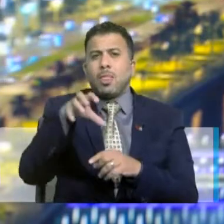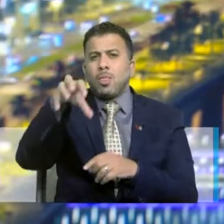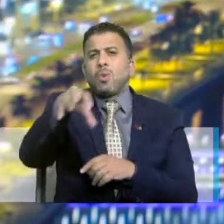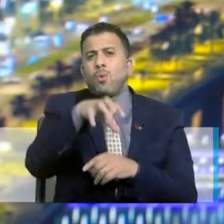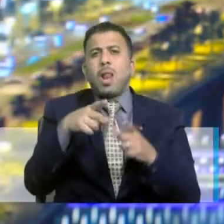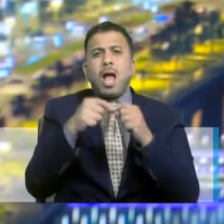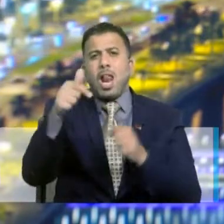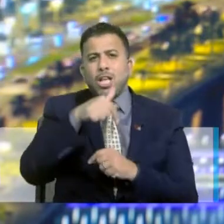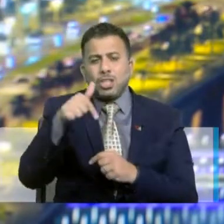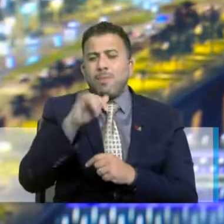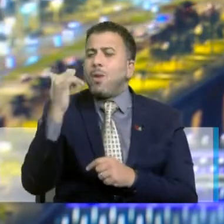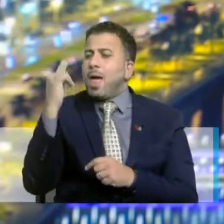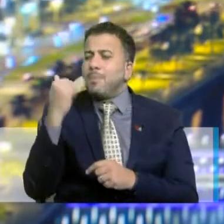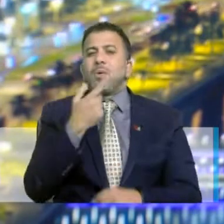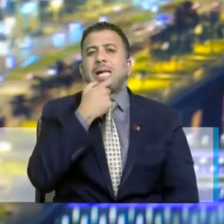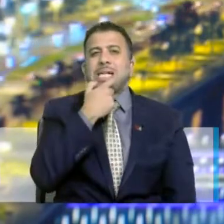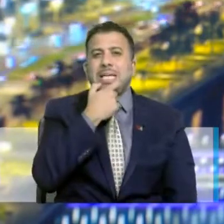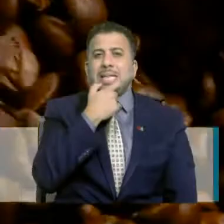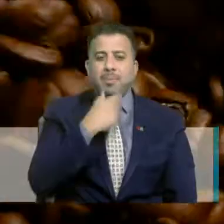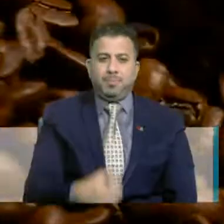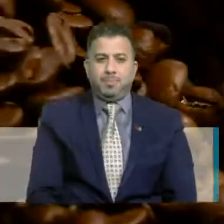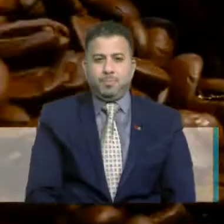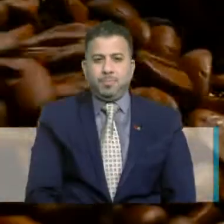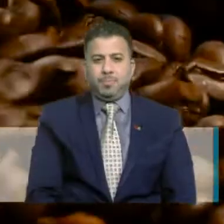الخليجية والعربية والأجنبية.